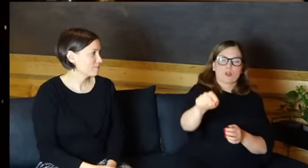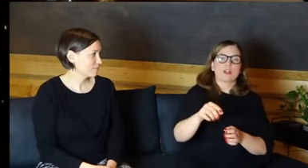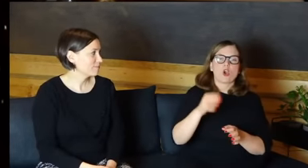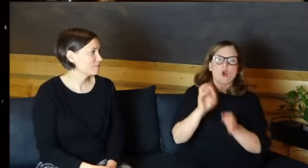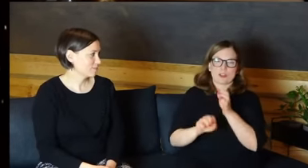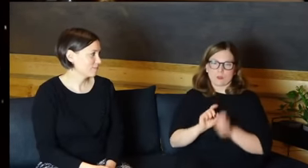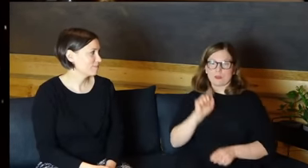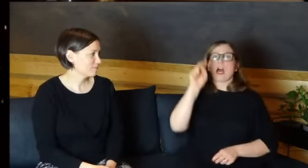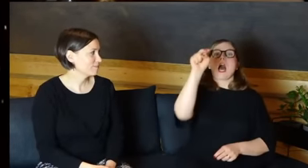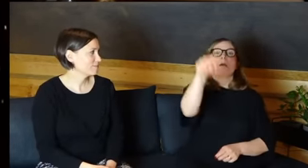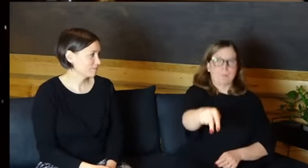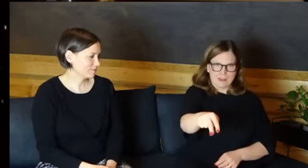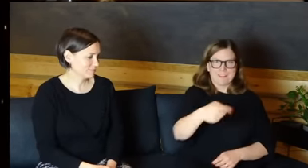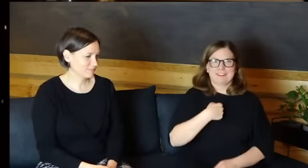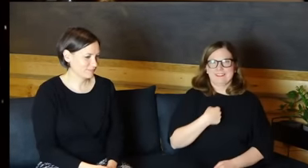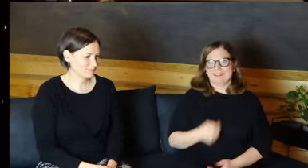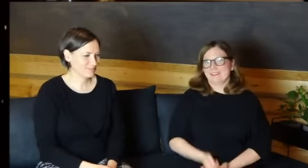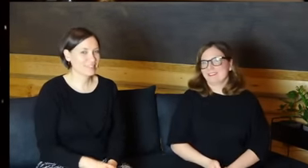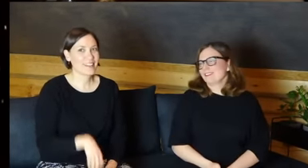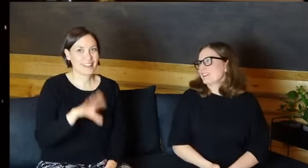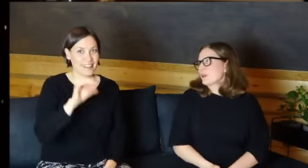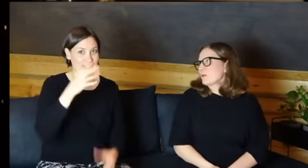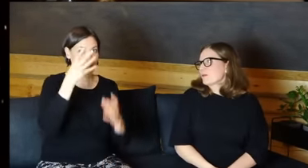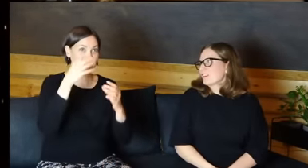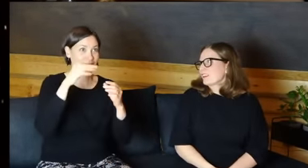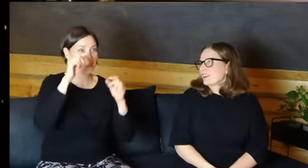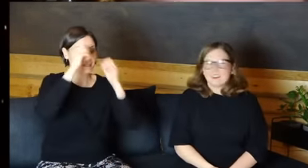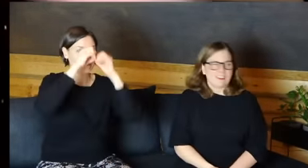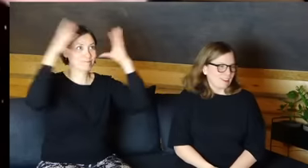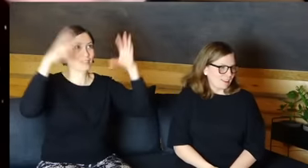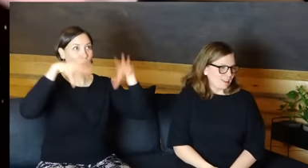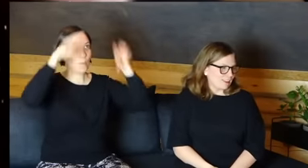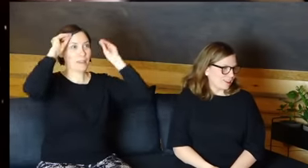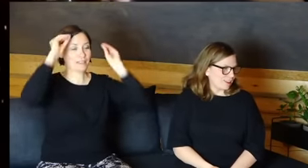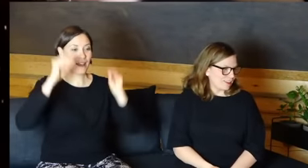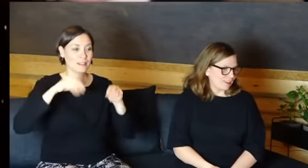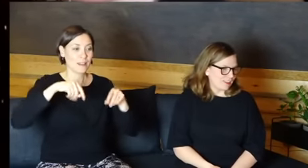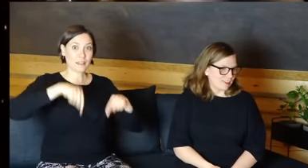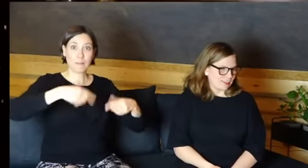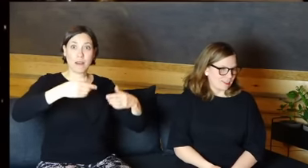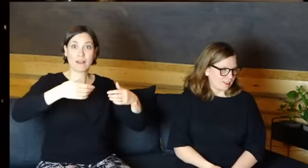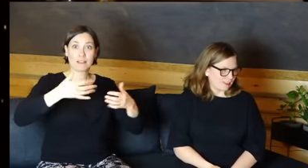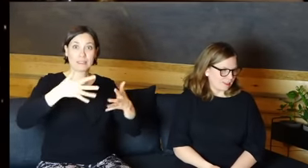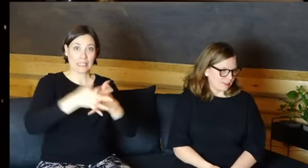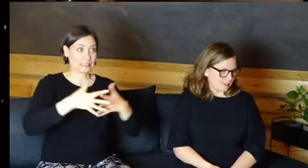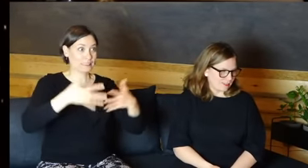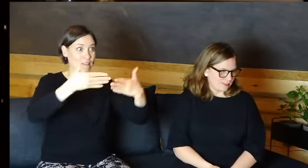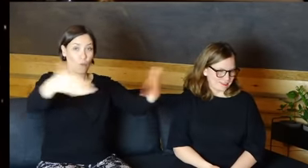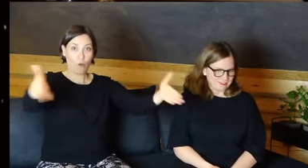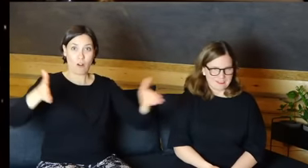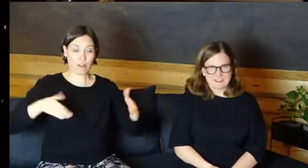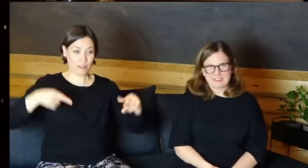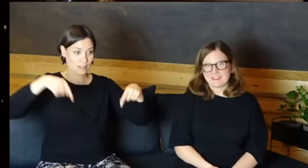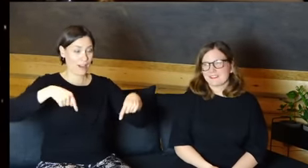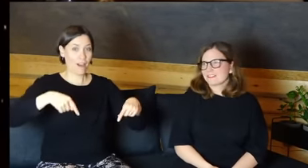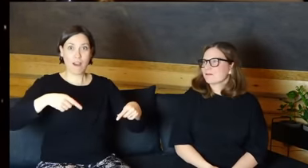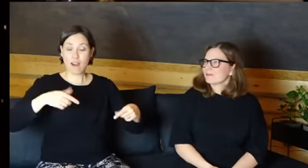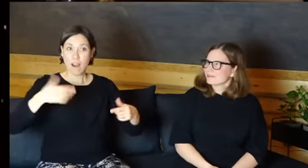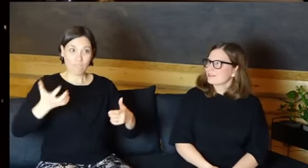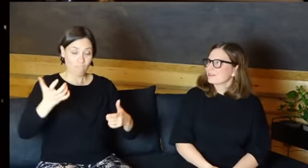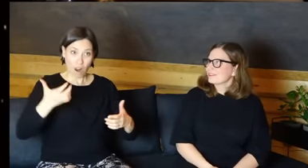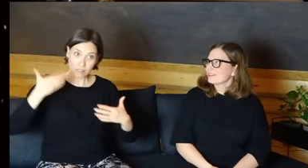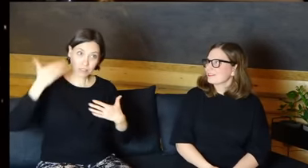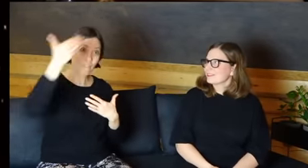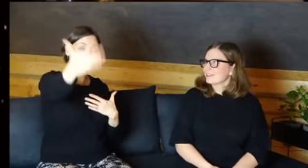jotenkin aika hyvin niin kuin hahmottuu tässä, kun täällä on, niin tää on ihan valtavan niin kuin. Kun läheltä katsoo,